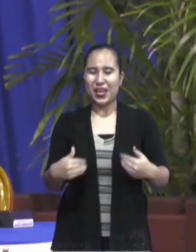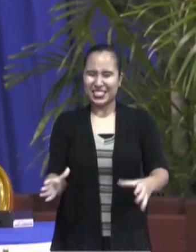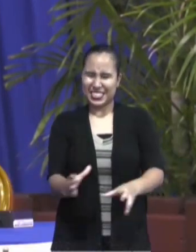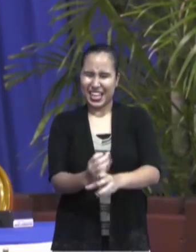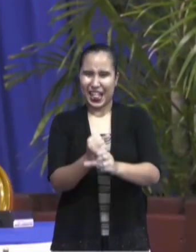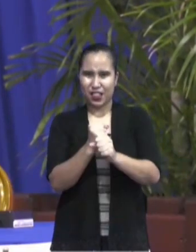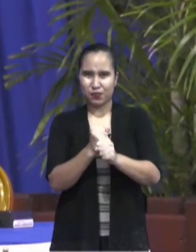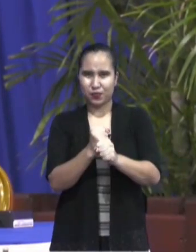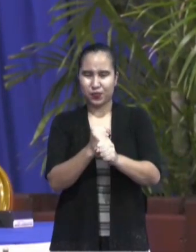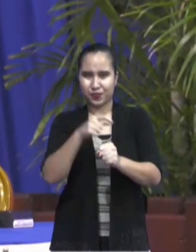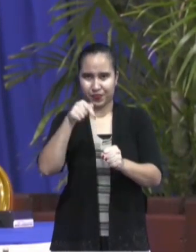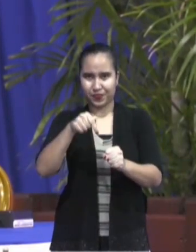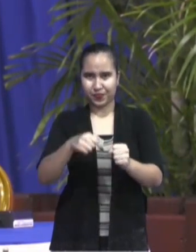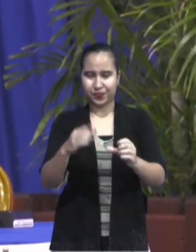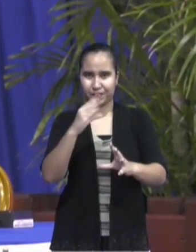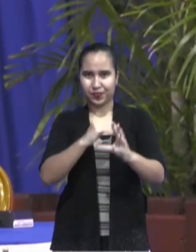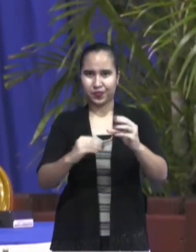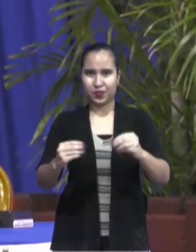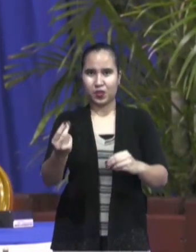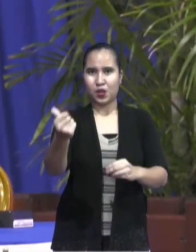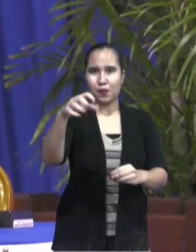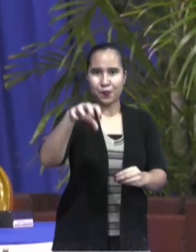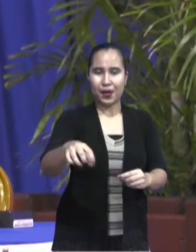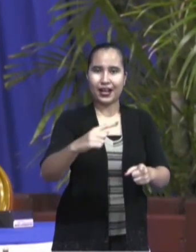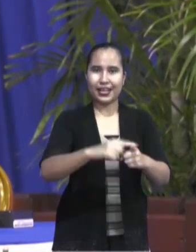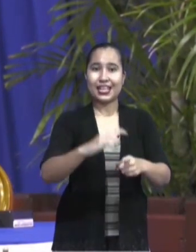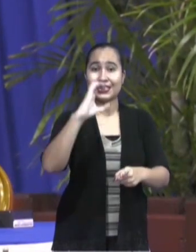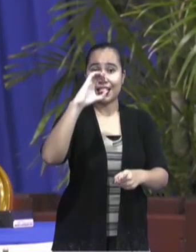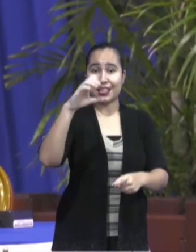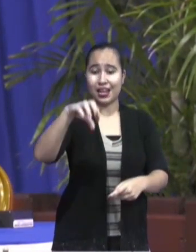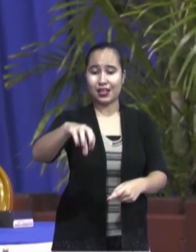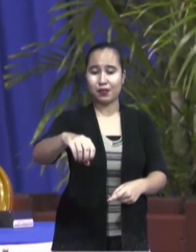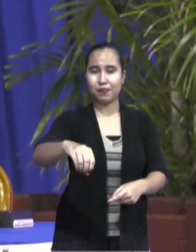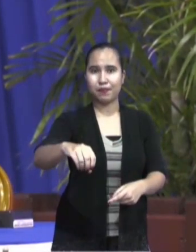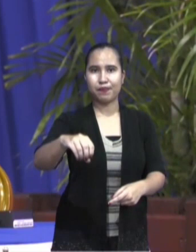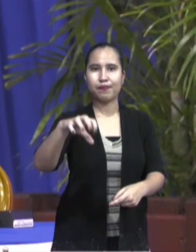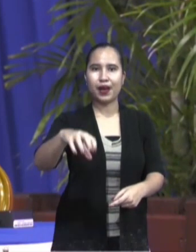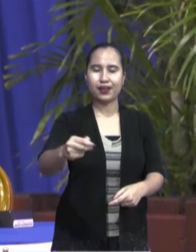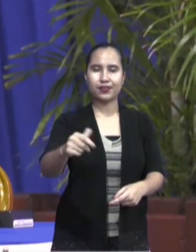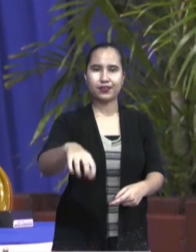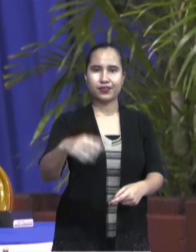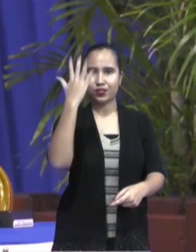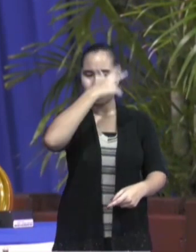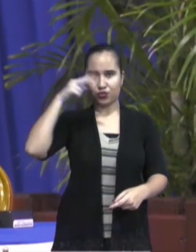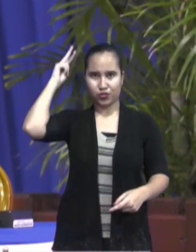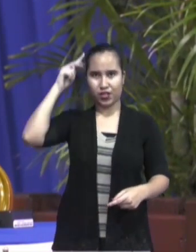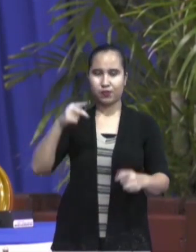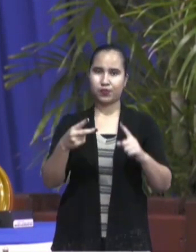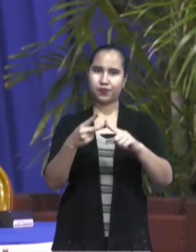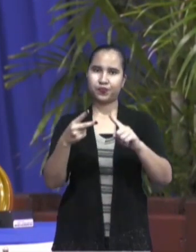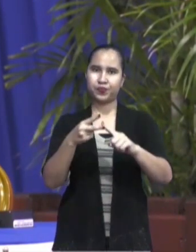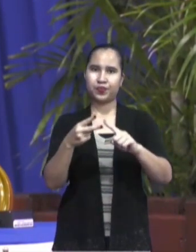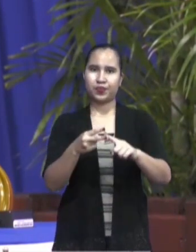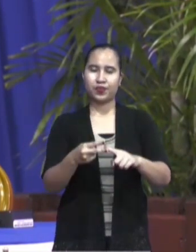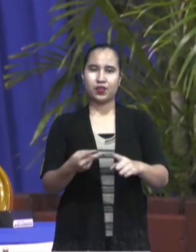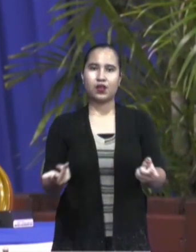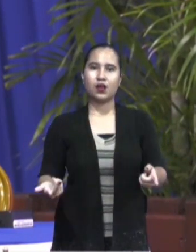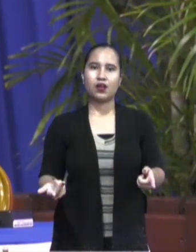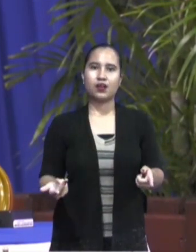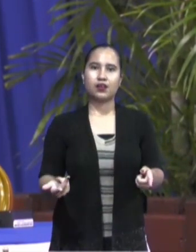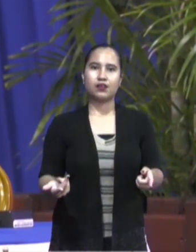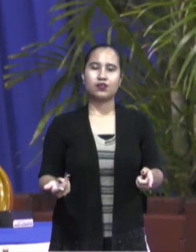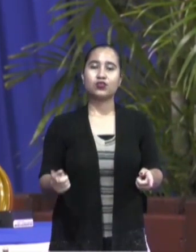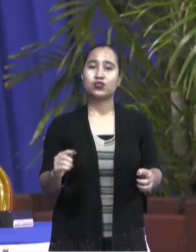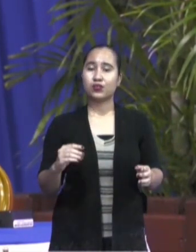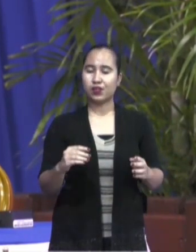kool dit wordt besproken met de banken en de centrale bank van suriname er is een voorstel om pensioen afdrachten